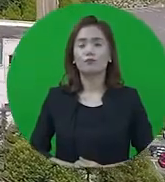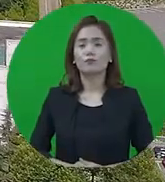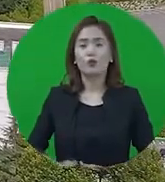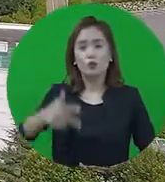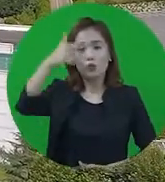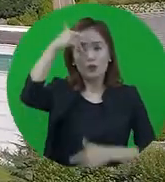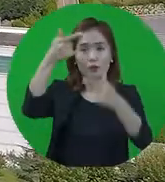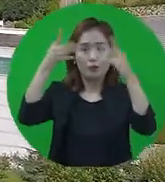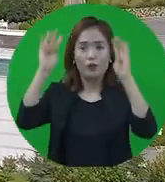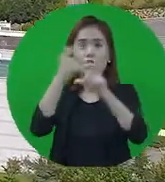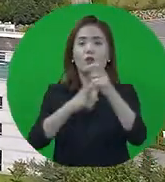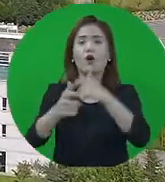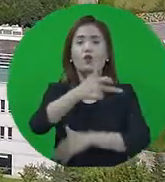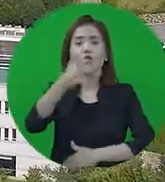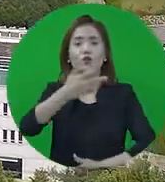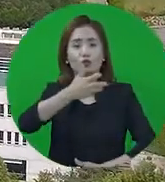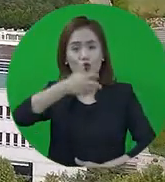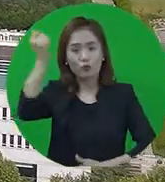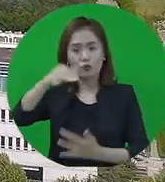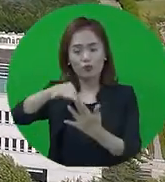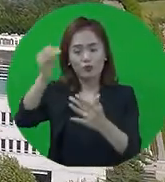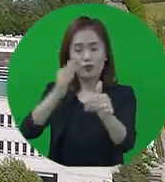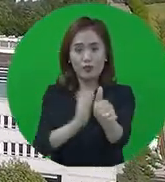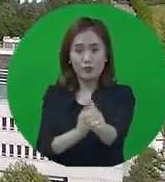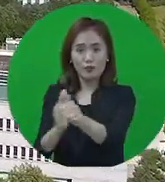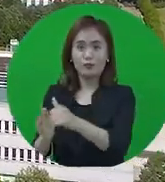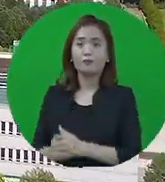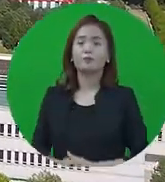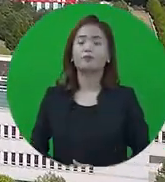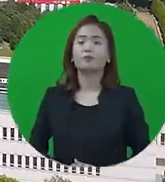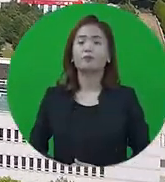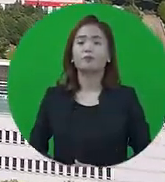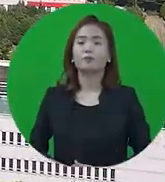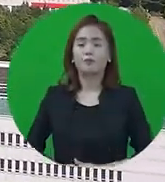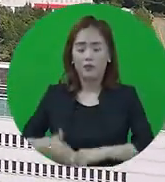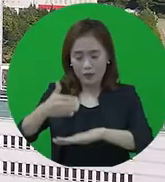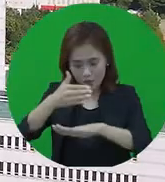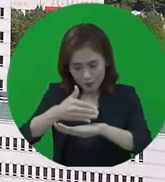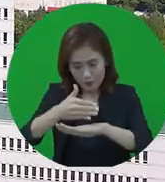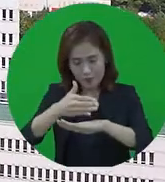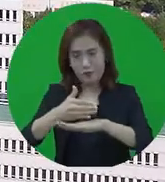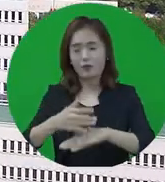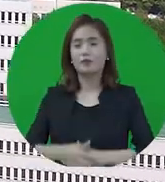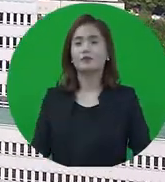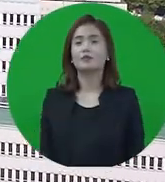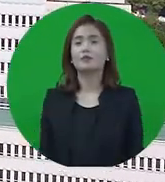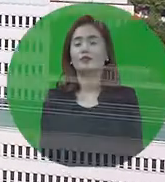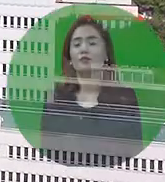조선대학교에서 더 큰 꿈을 선택하세요. 감사합니다.